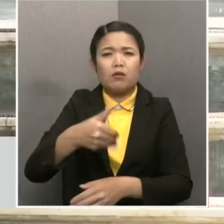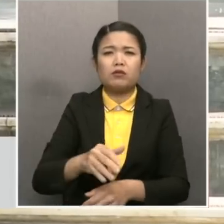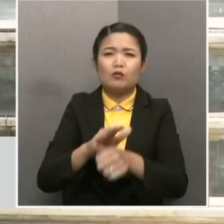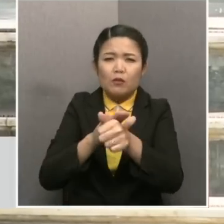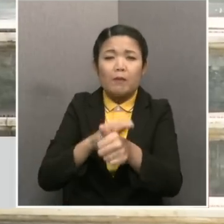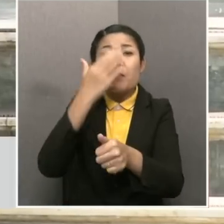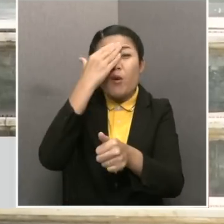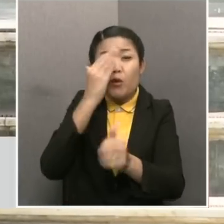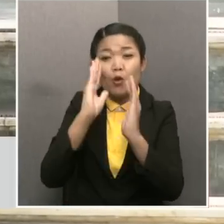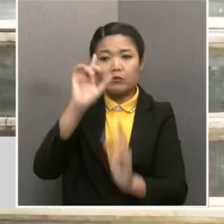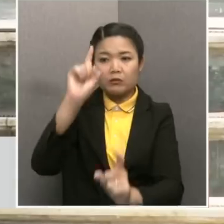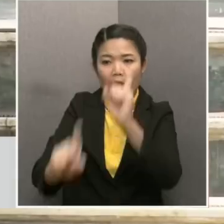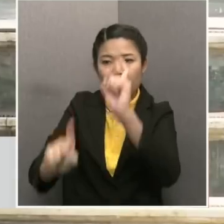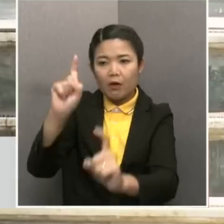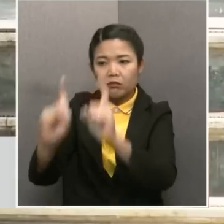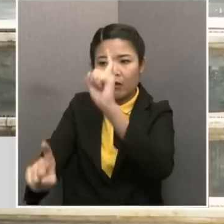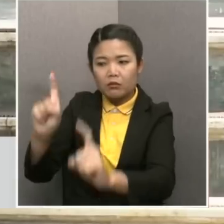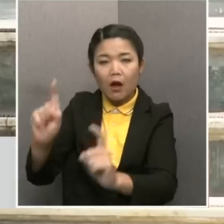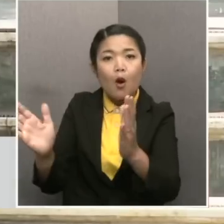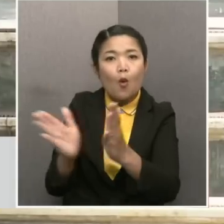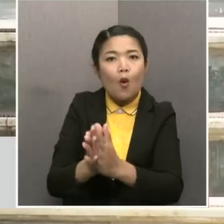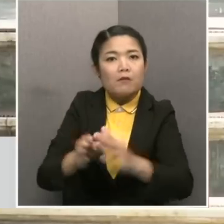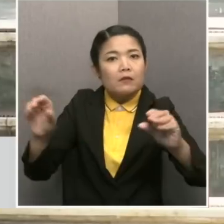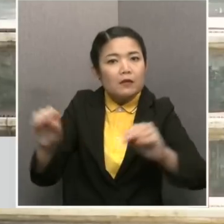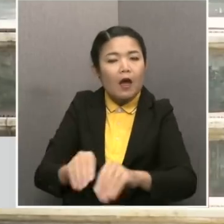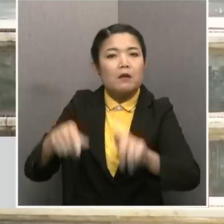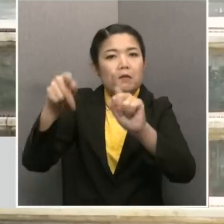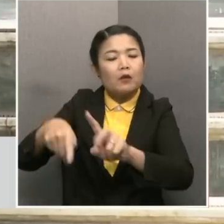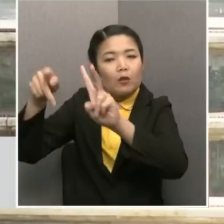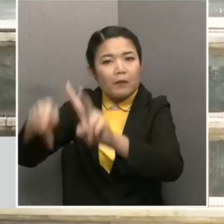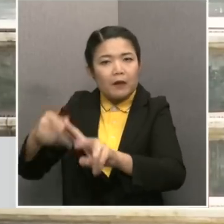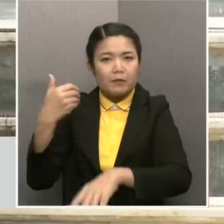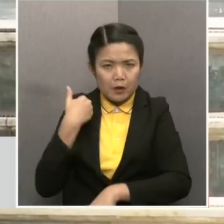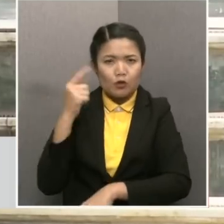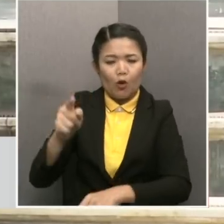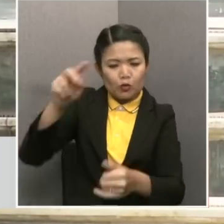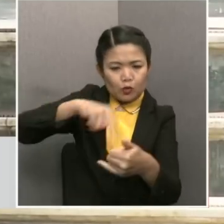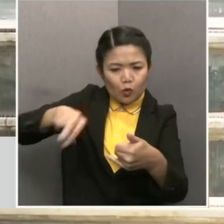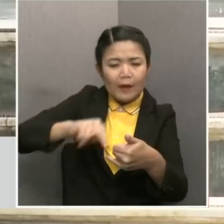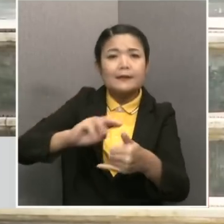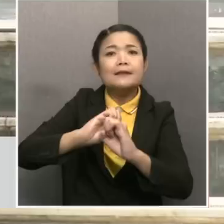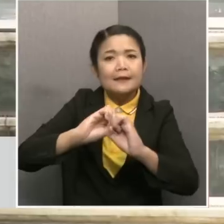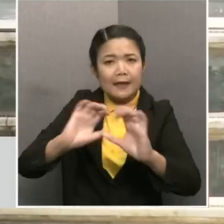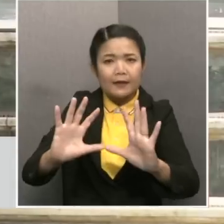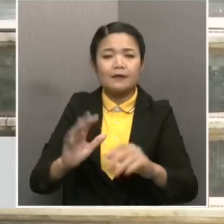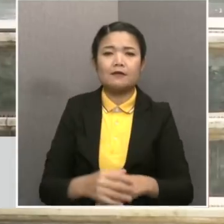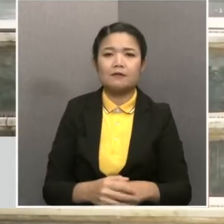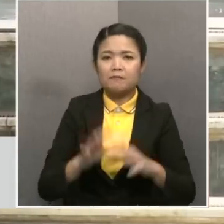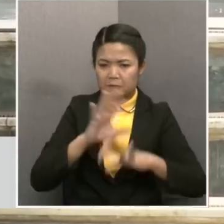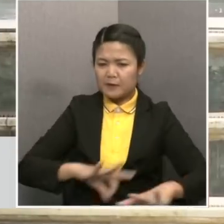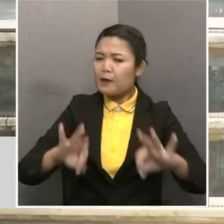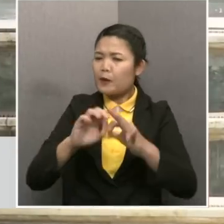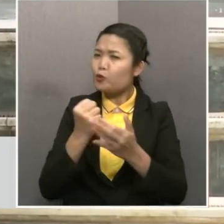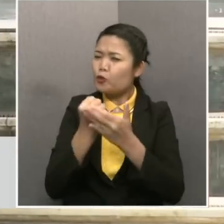พซึ่งก็ต้องมีการชันสูตรและตรวจพิสูจน์ทราบเหมือนกันนะครับแต่ก็จะยืนยันว่าให้ความสำคัญกับอย่างเต็มที่ขั้น